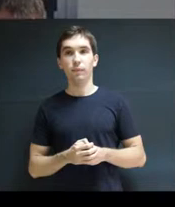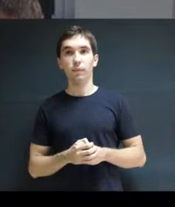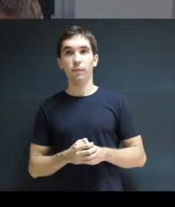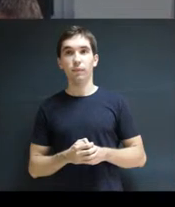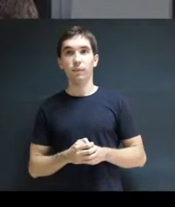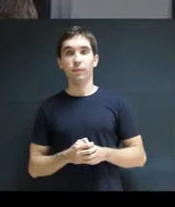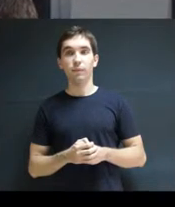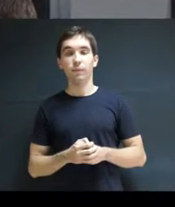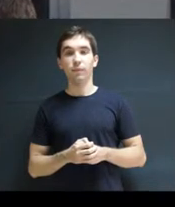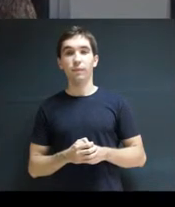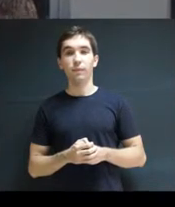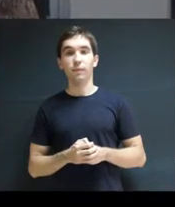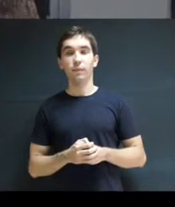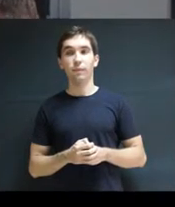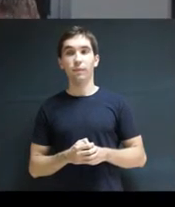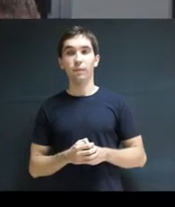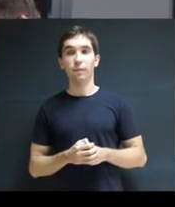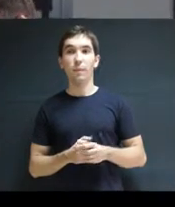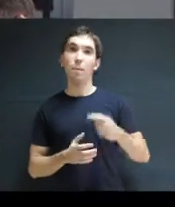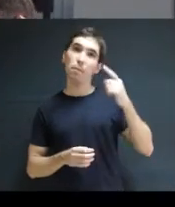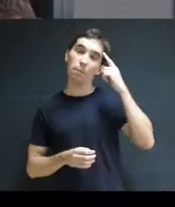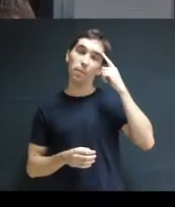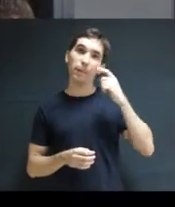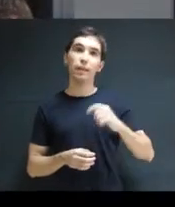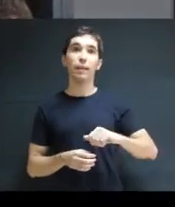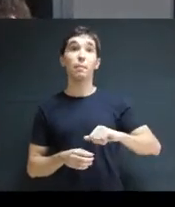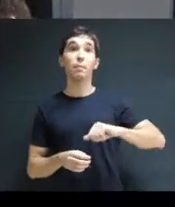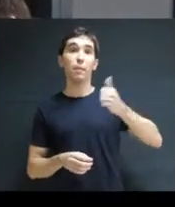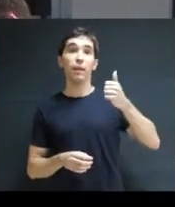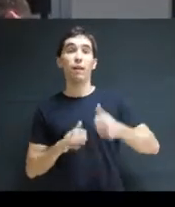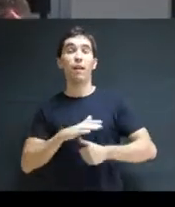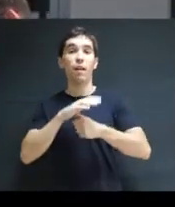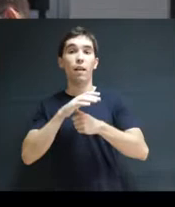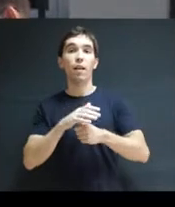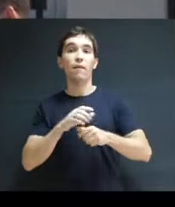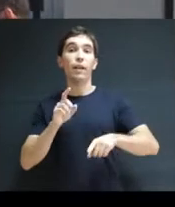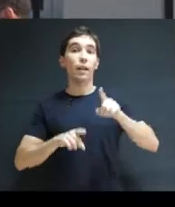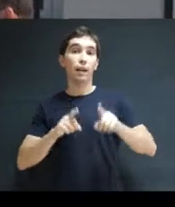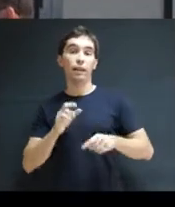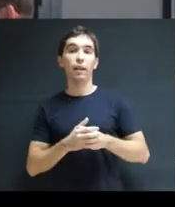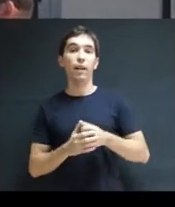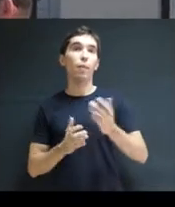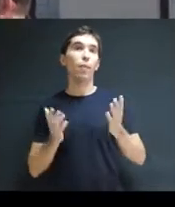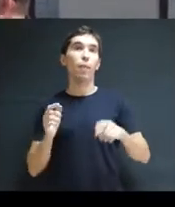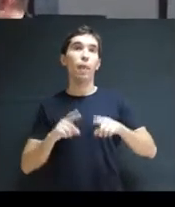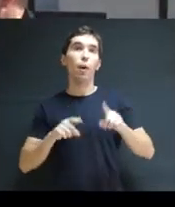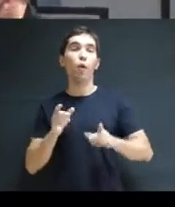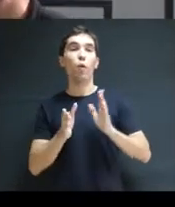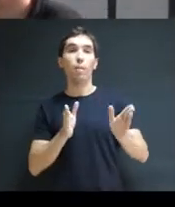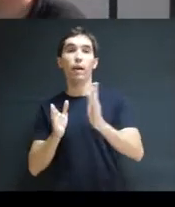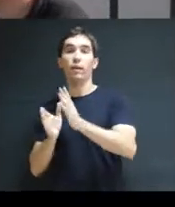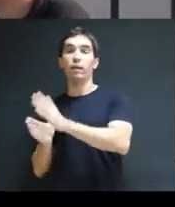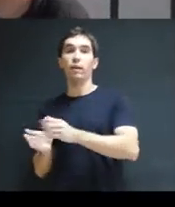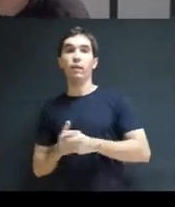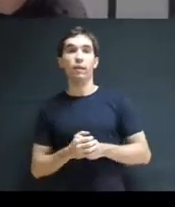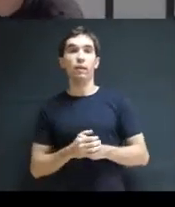in the... Mislim da glavna razlika ide u nekoliko pravaca. A to je